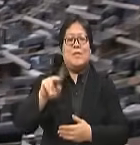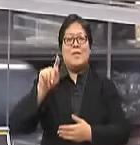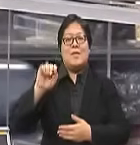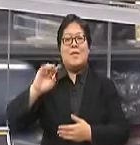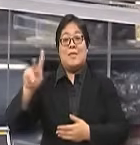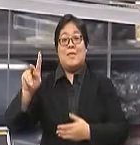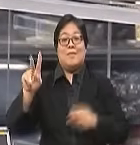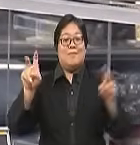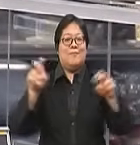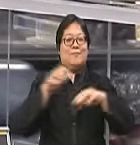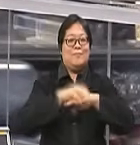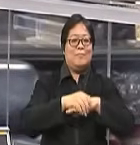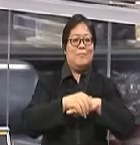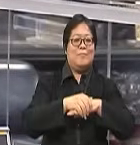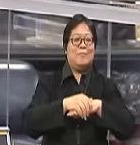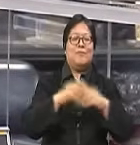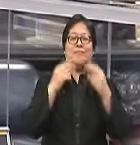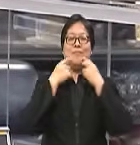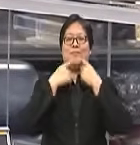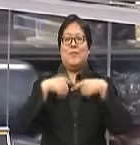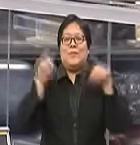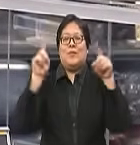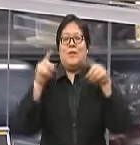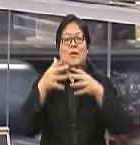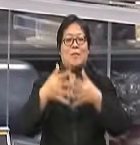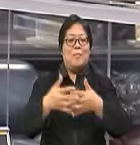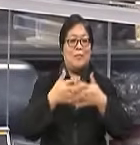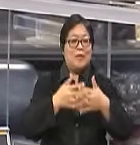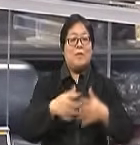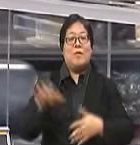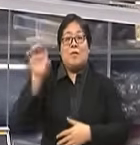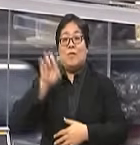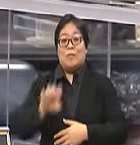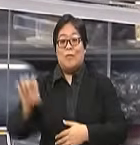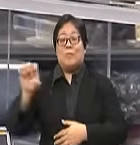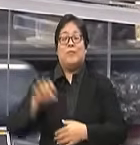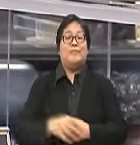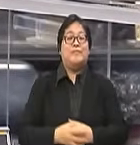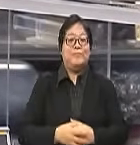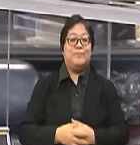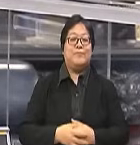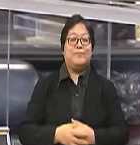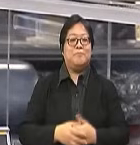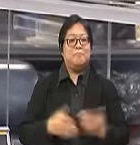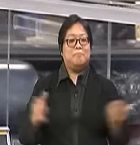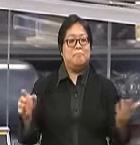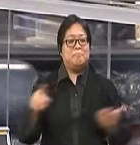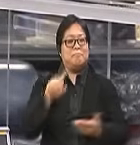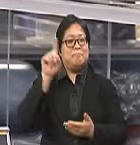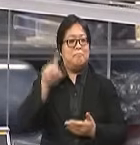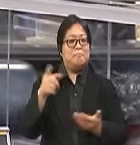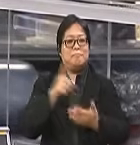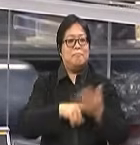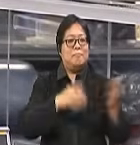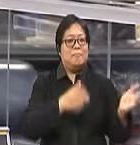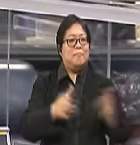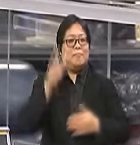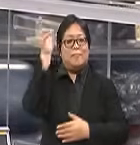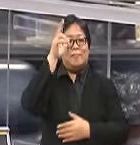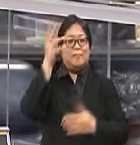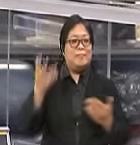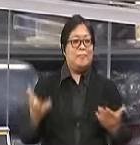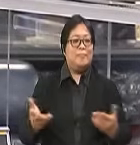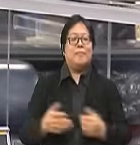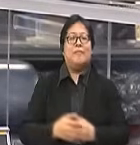yang begitu populer di Amerika dan di huruf Adakah Apakah rancangan kerajaan